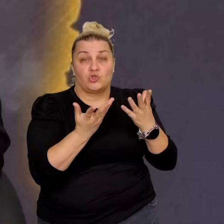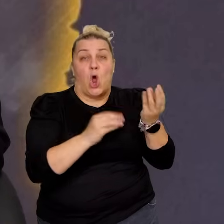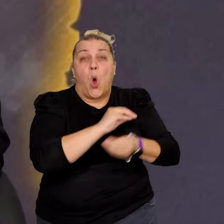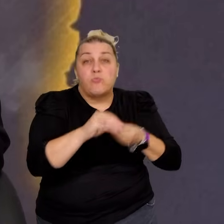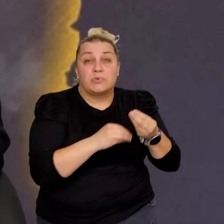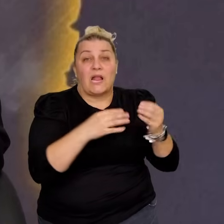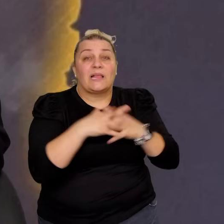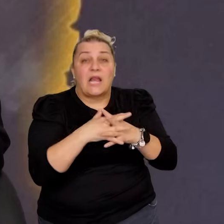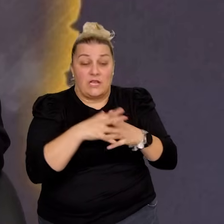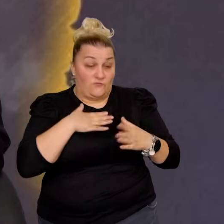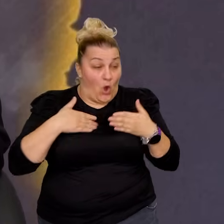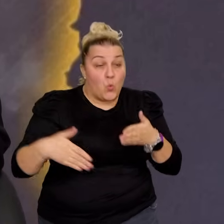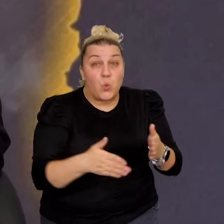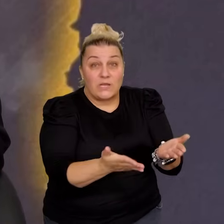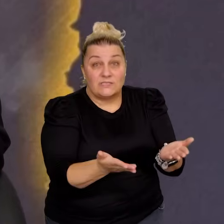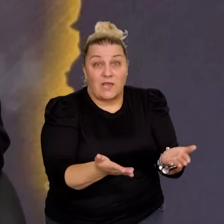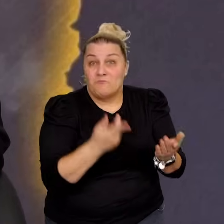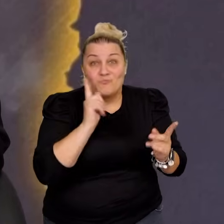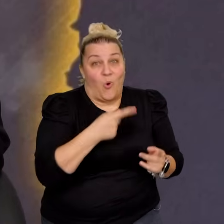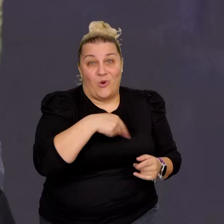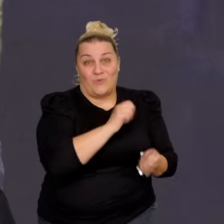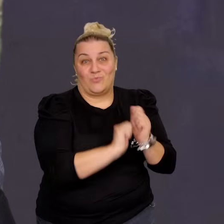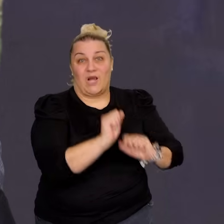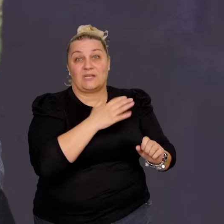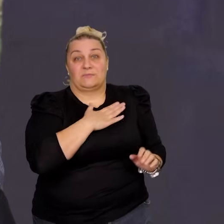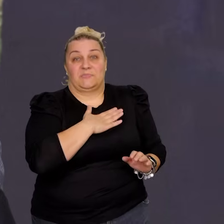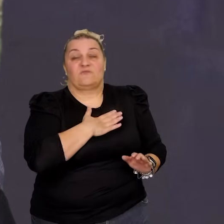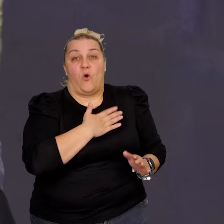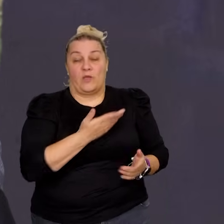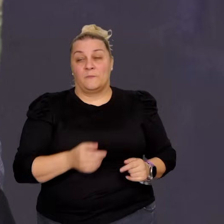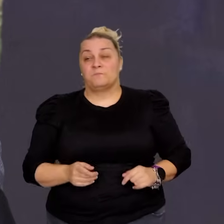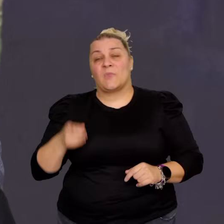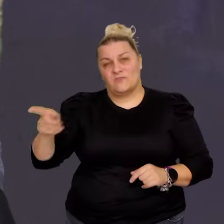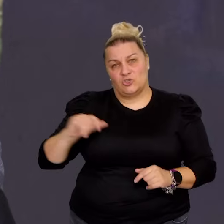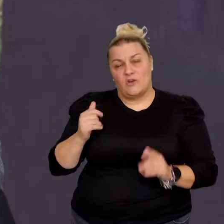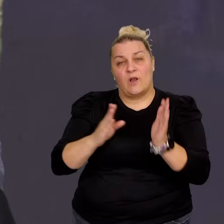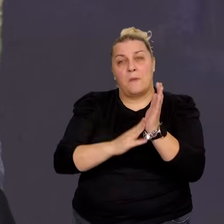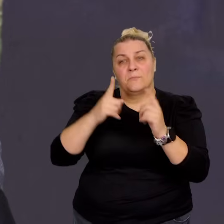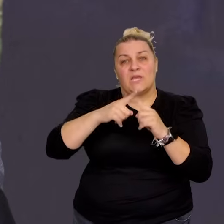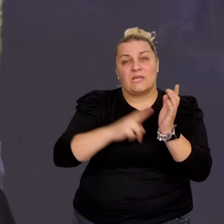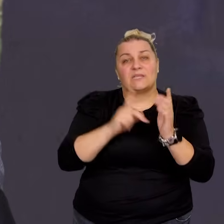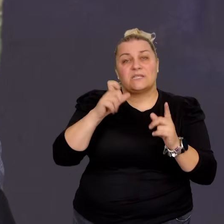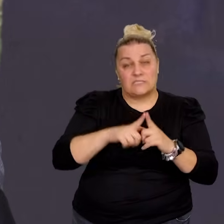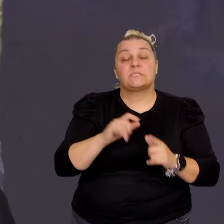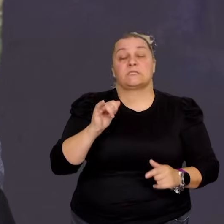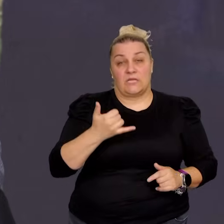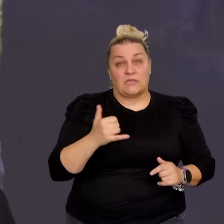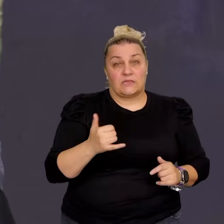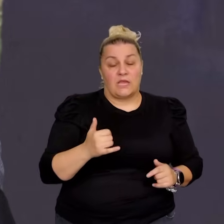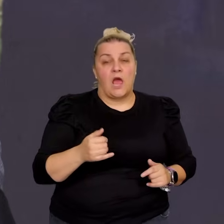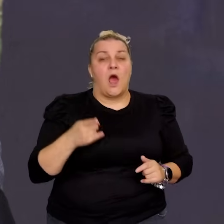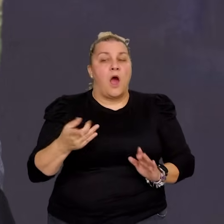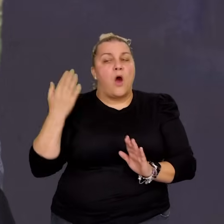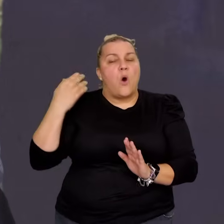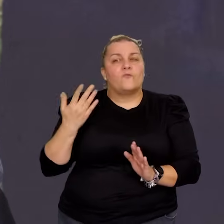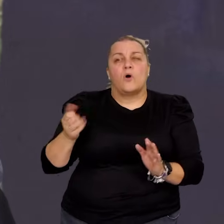će to napraviti mjesto nas? Da, vi ste, Peđa, živjeli na Mitnici, istočnom dijelu grada heroja Vukovara. Kako je to